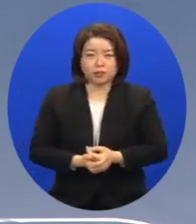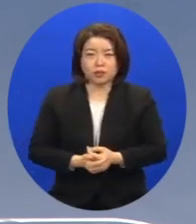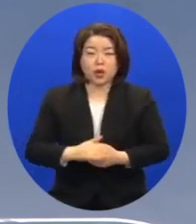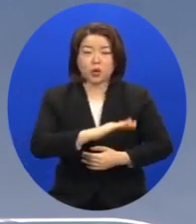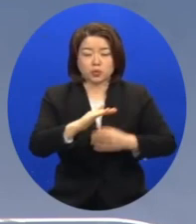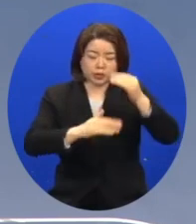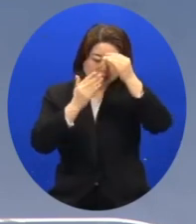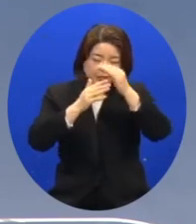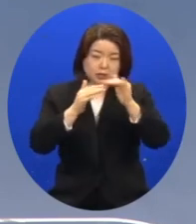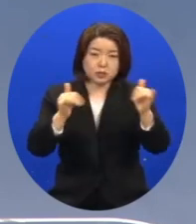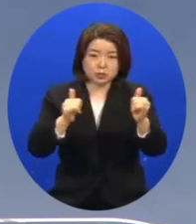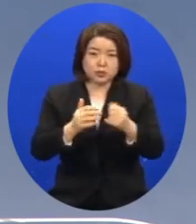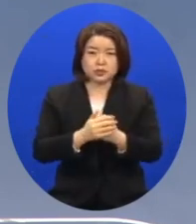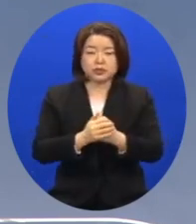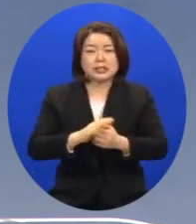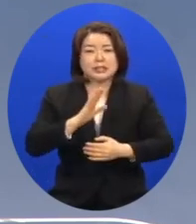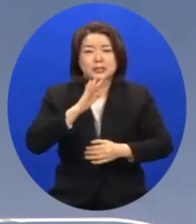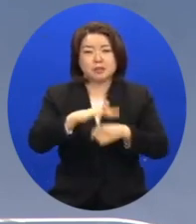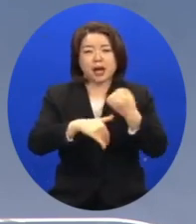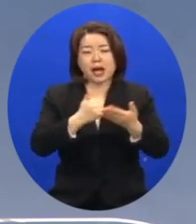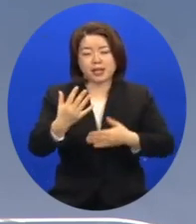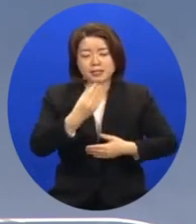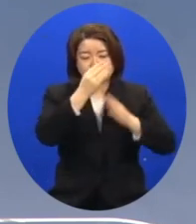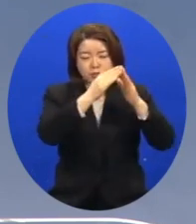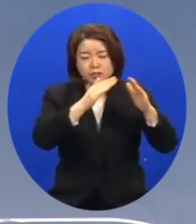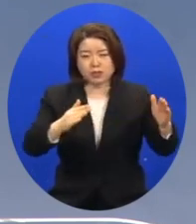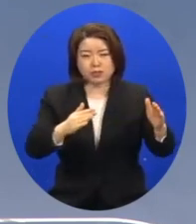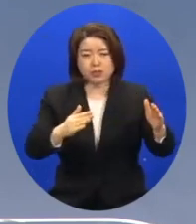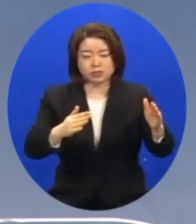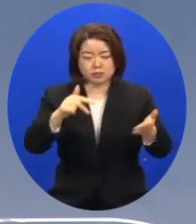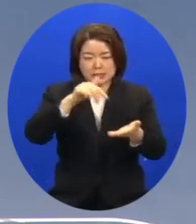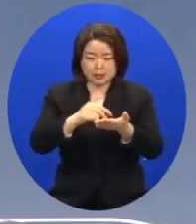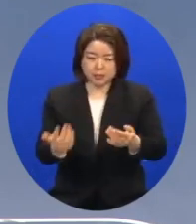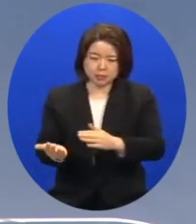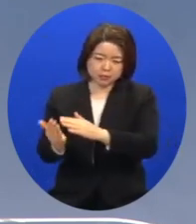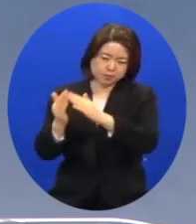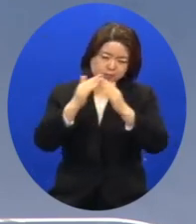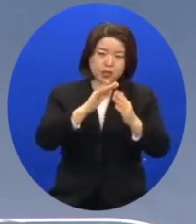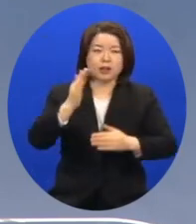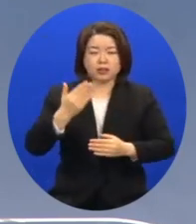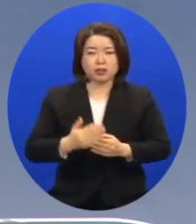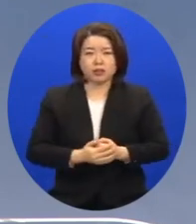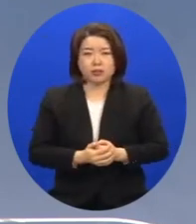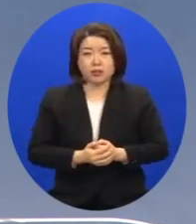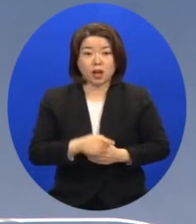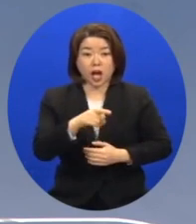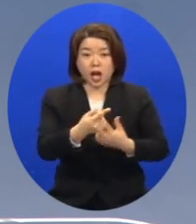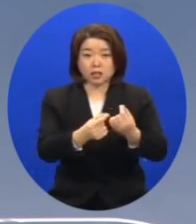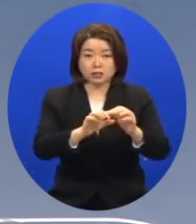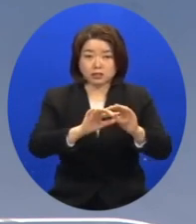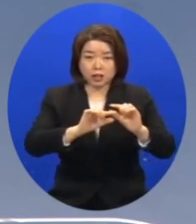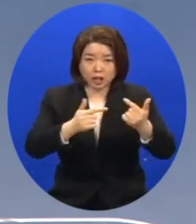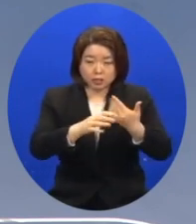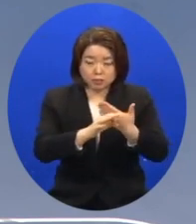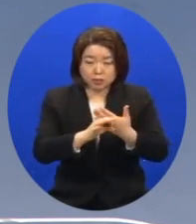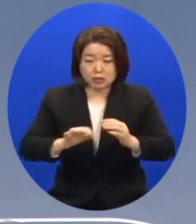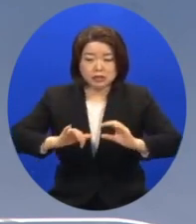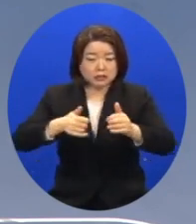성도들은 정말 하나님의 성전으로 서야 합니다 그렇지 않으면 세상을 이길 수가 없어요